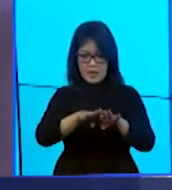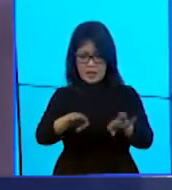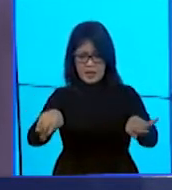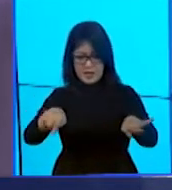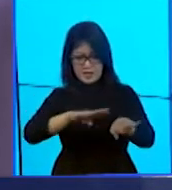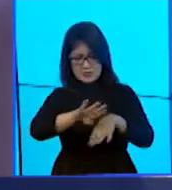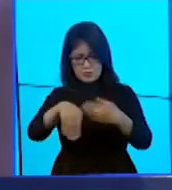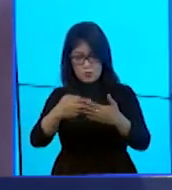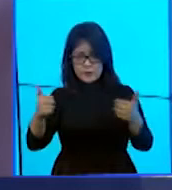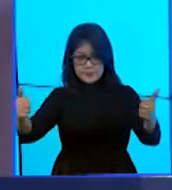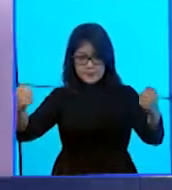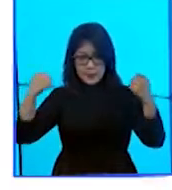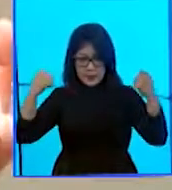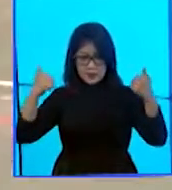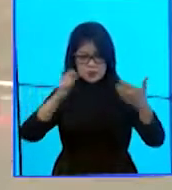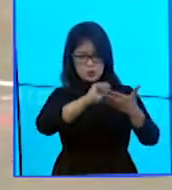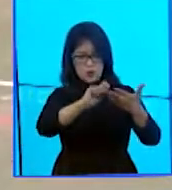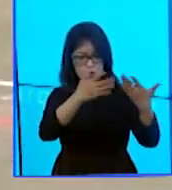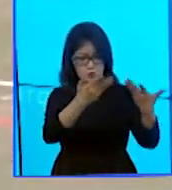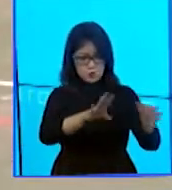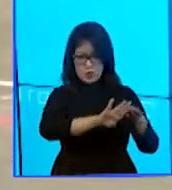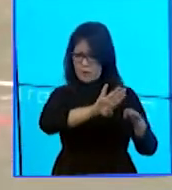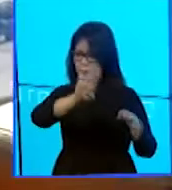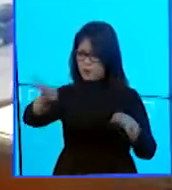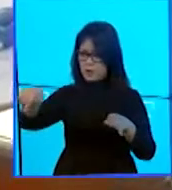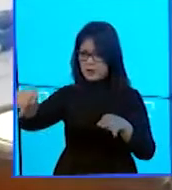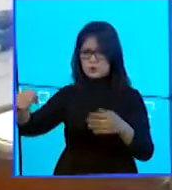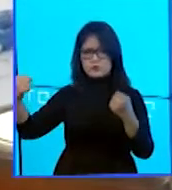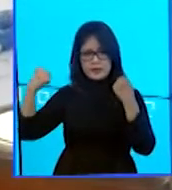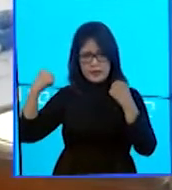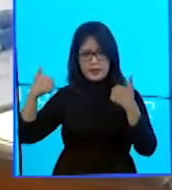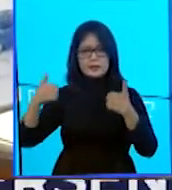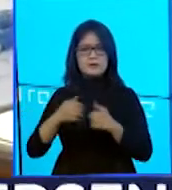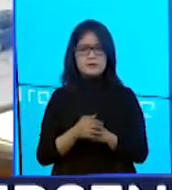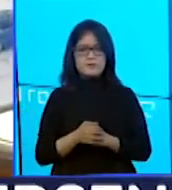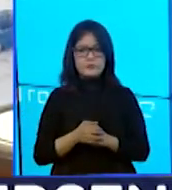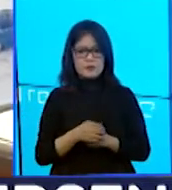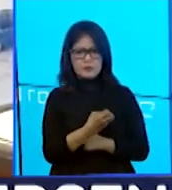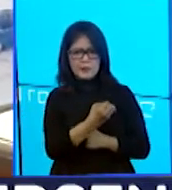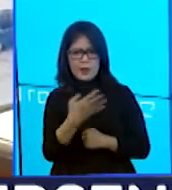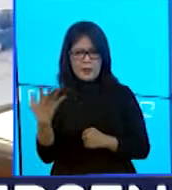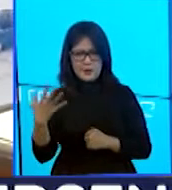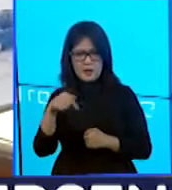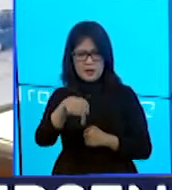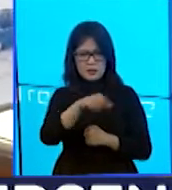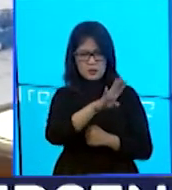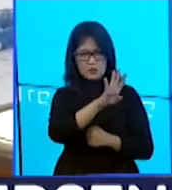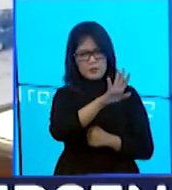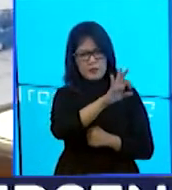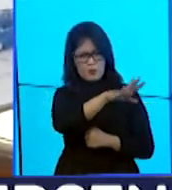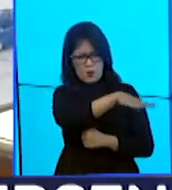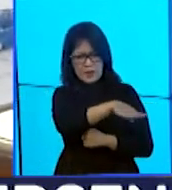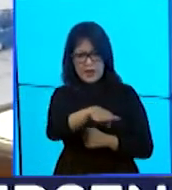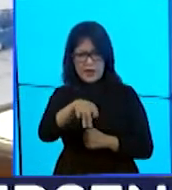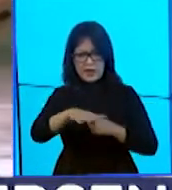sehat pulang dari sekolah. Untuk di setiap kelas hanya diisi oleh 30% siswa saja dari kapasitas